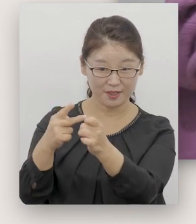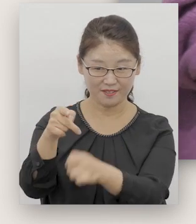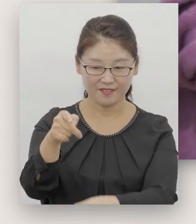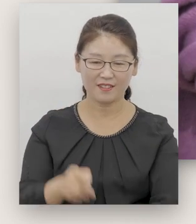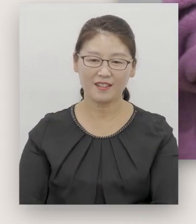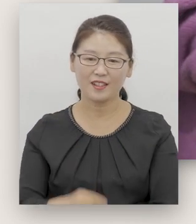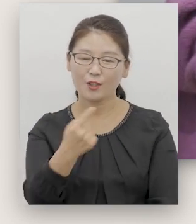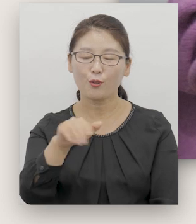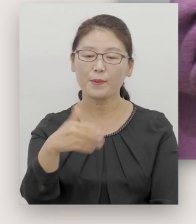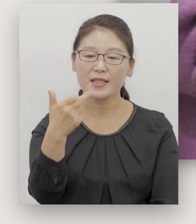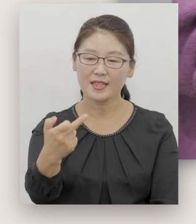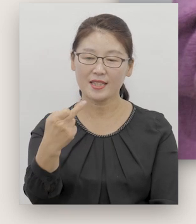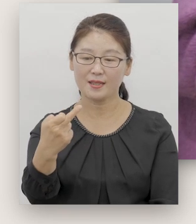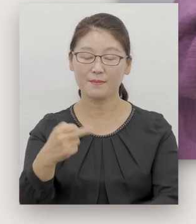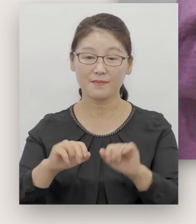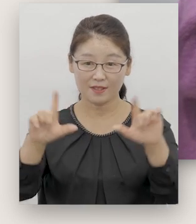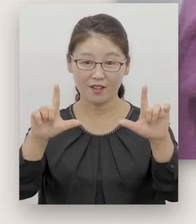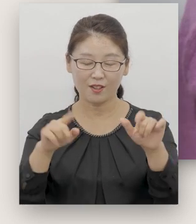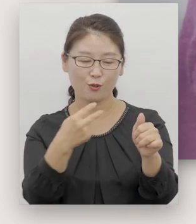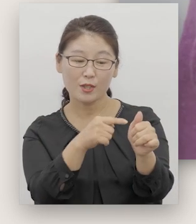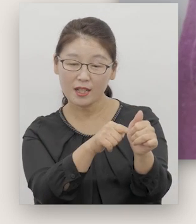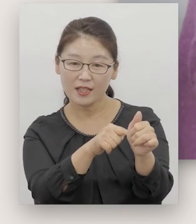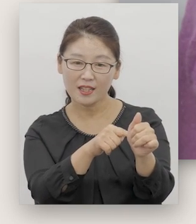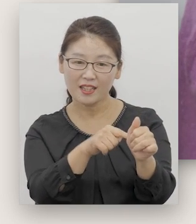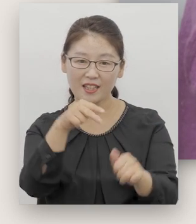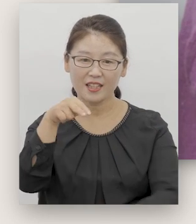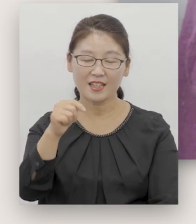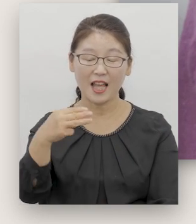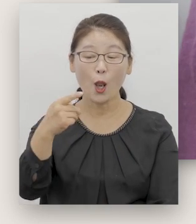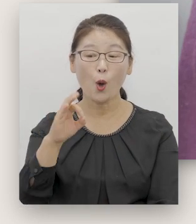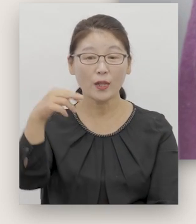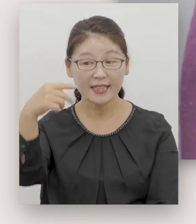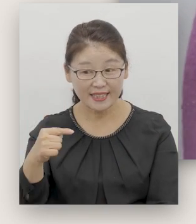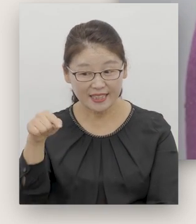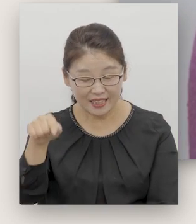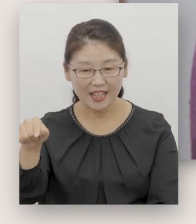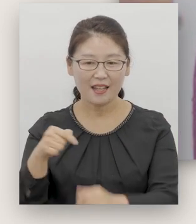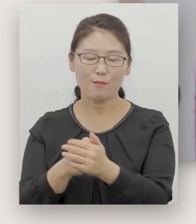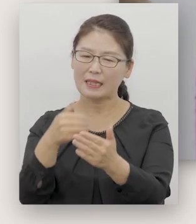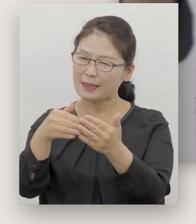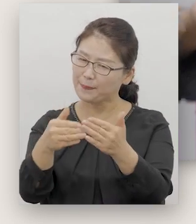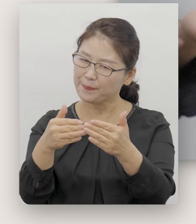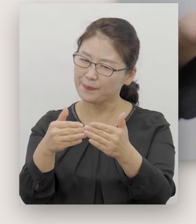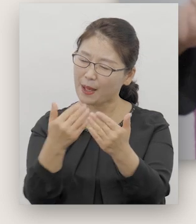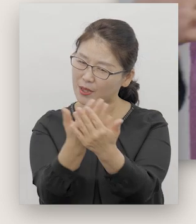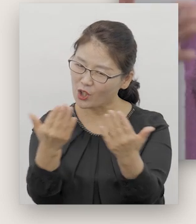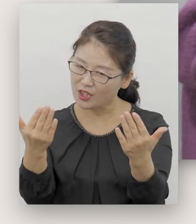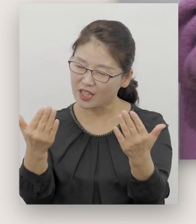살롱 드 장대팡당전이라는 파리에 있는 전시회에 출품을 했었는데요.